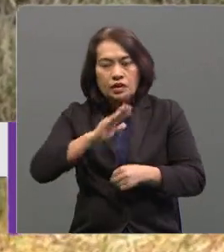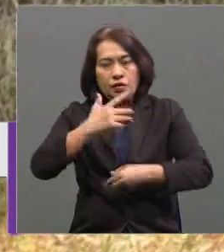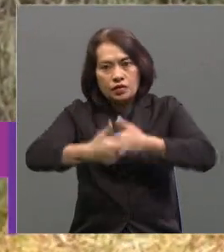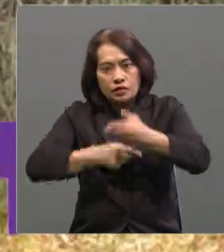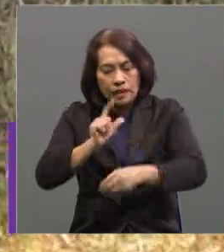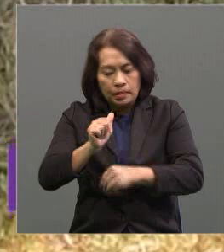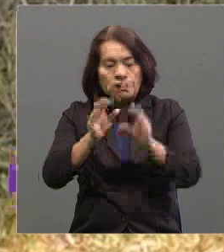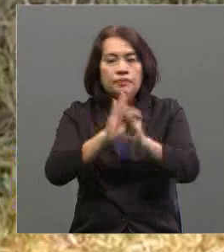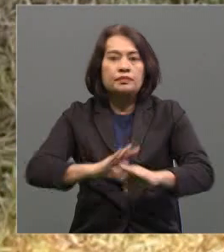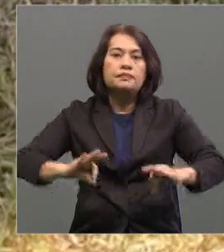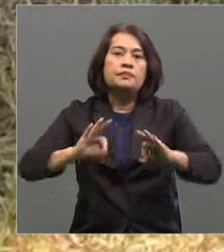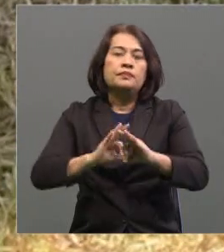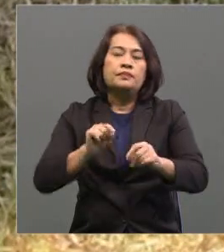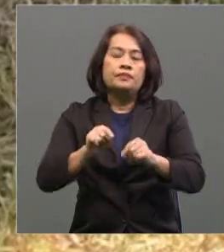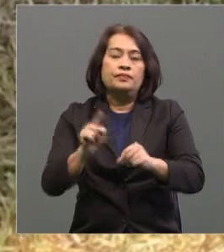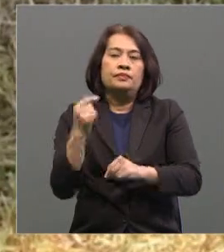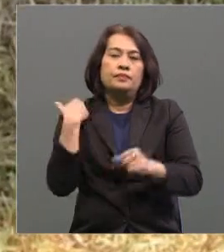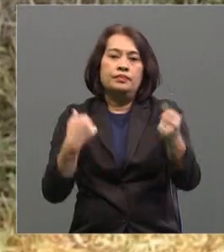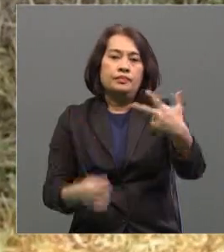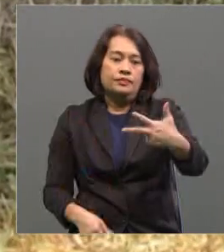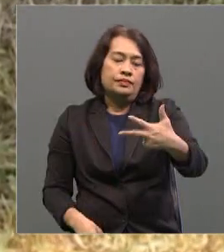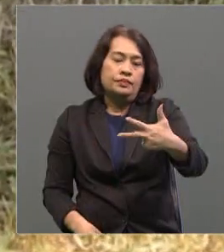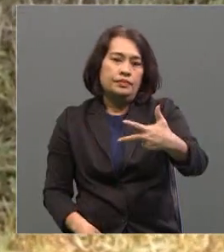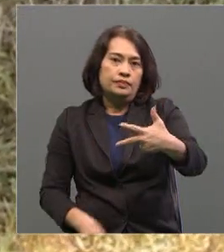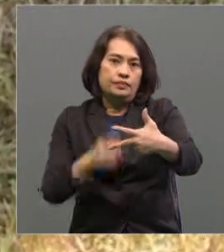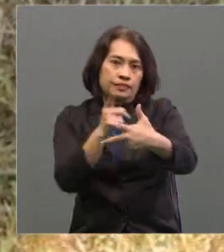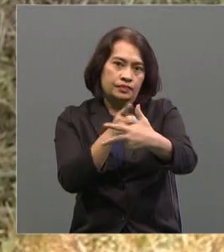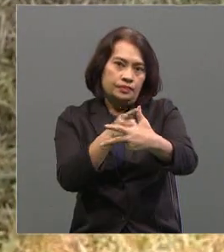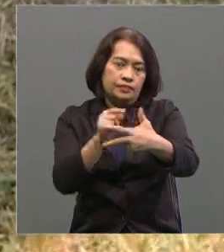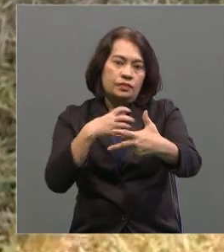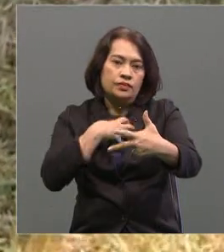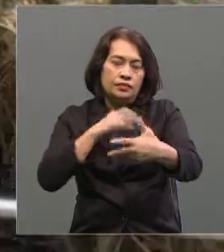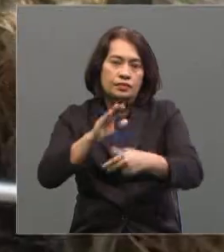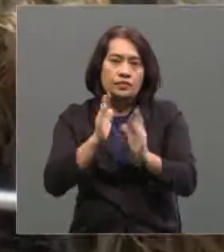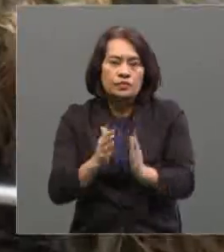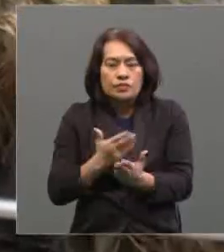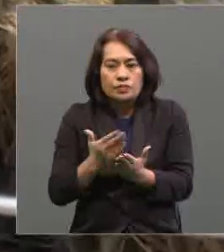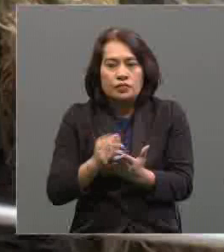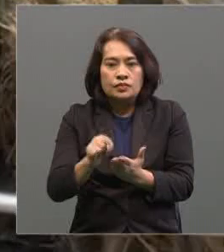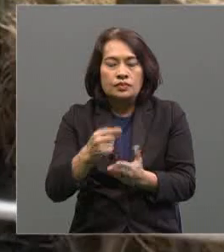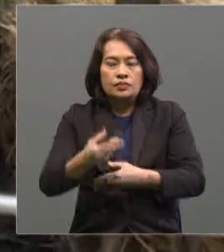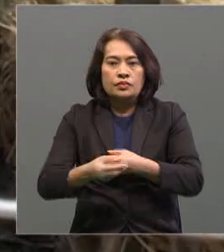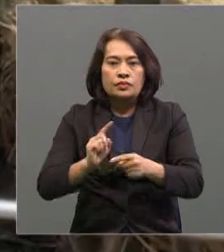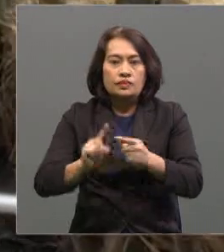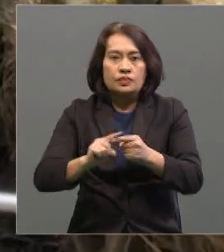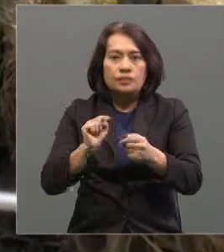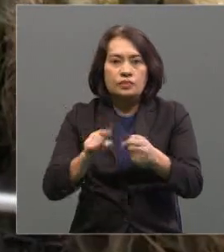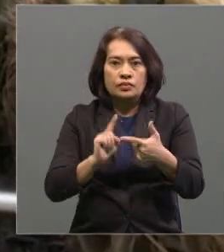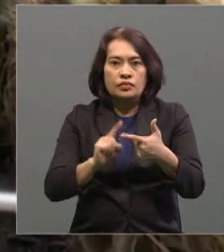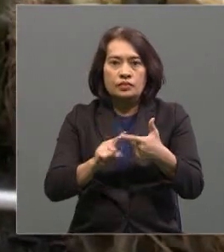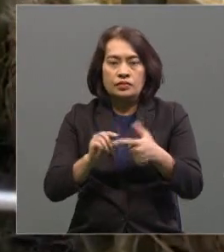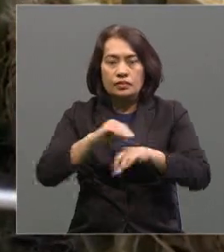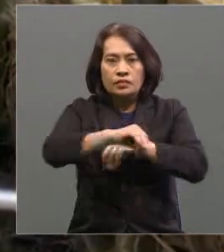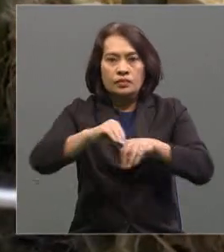ค่ะโดยจะเน้นใน 3ส่วนด้วยกันคือส่วนแรกเน้นความต้องการของผู้ผู้บริโภคส่วนที่ 2คือการสร้างเครือ